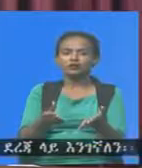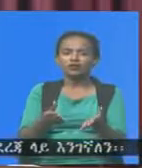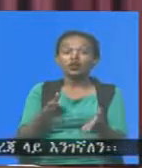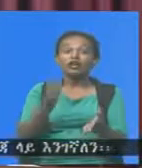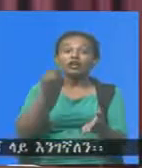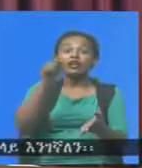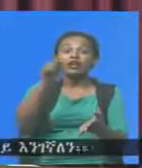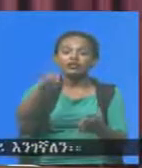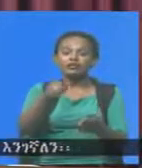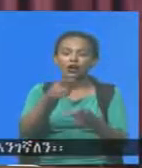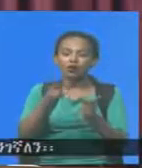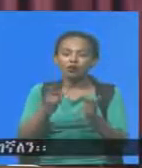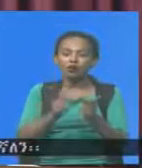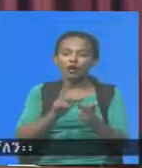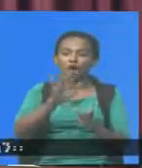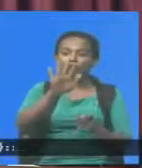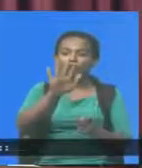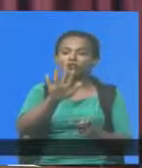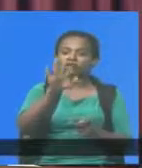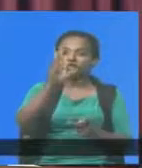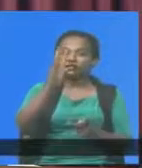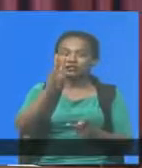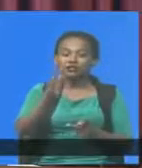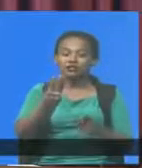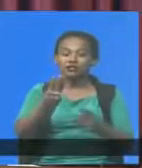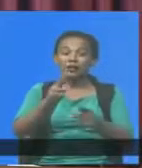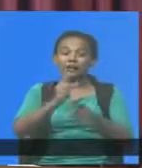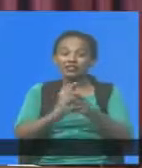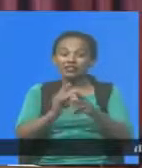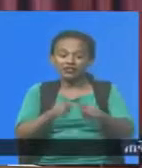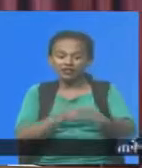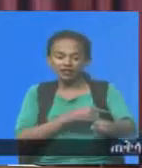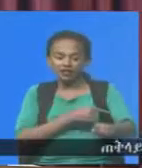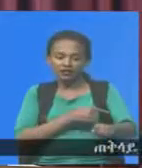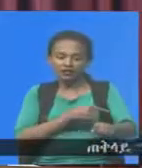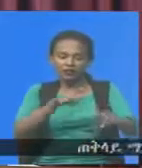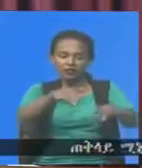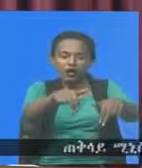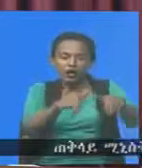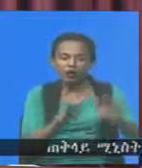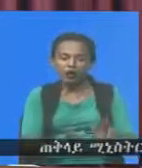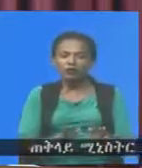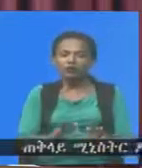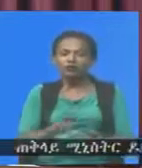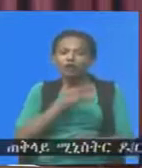ከዛ ቦታ 5-6 ሜትር ርቀት ላይ ተቀብረዋል ጃንሆይ።